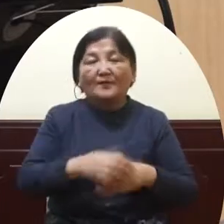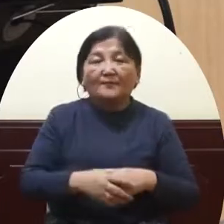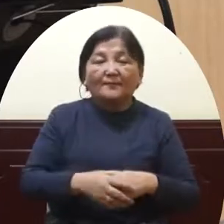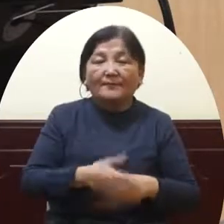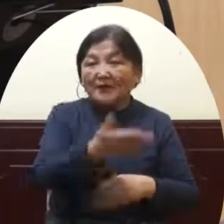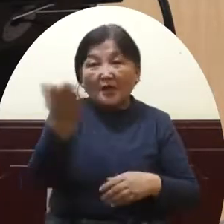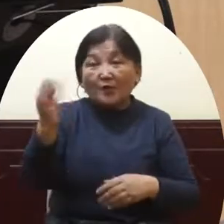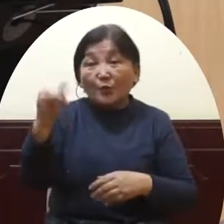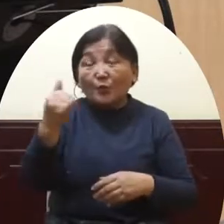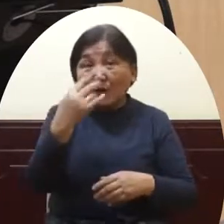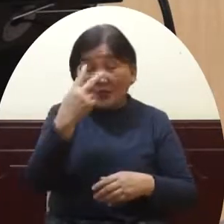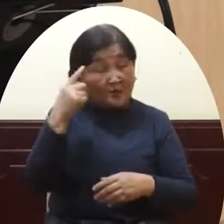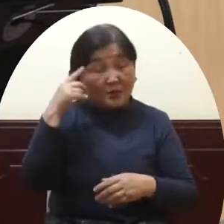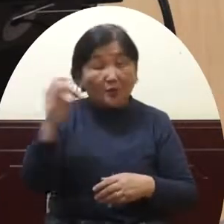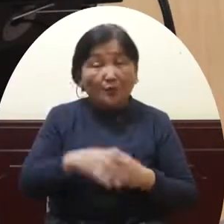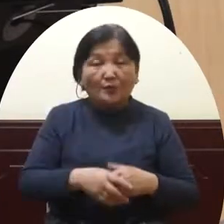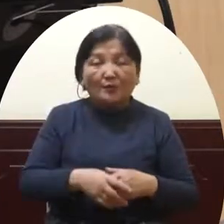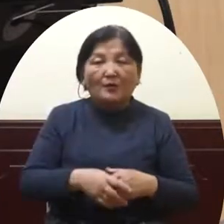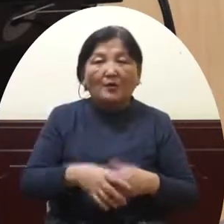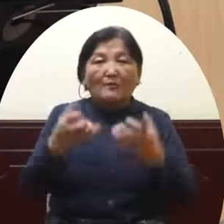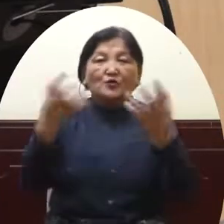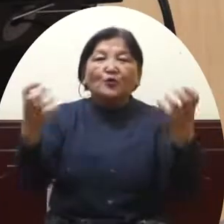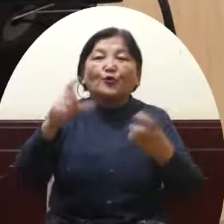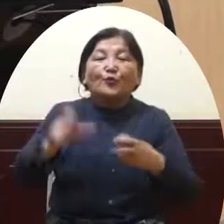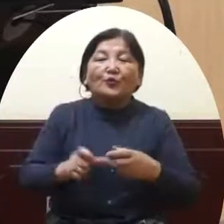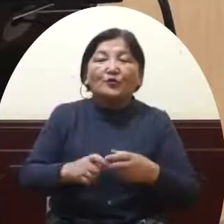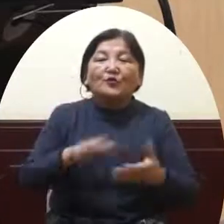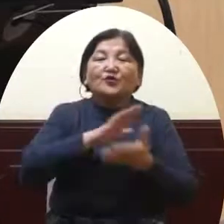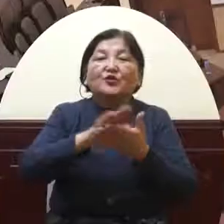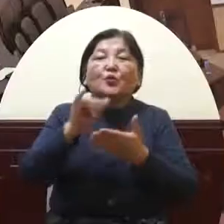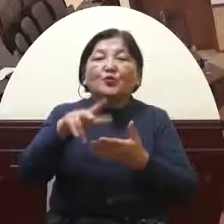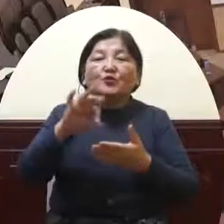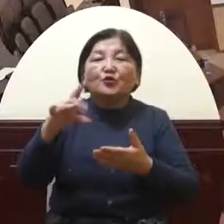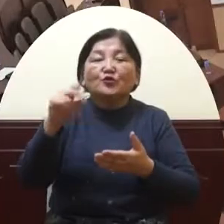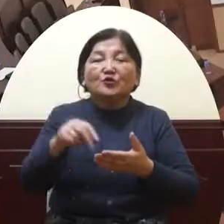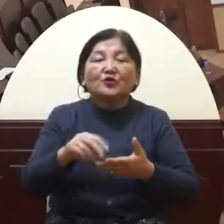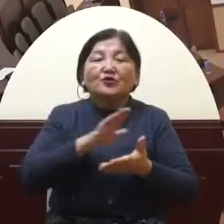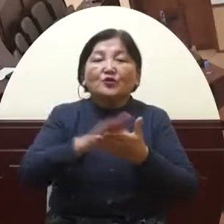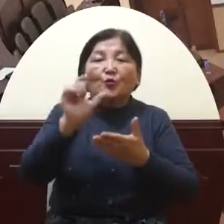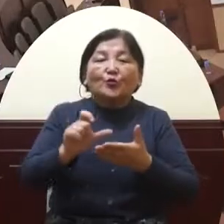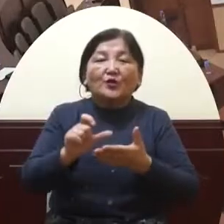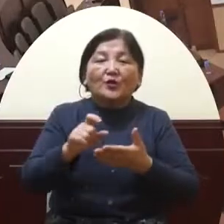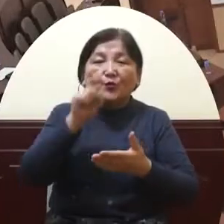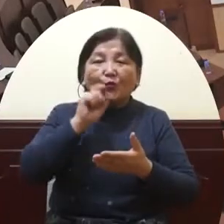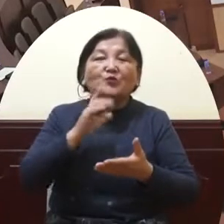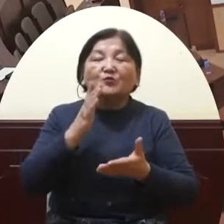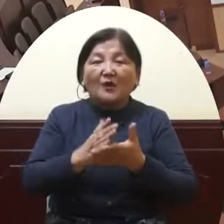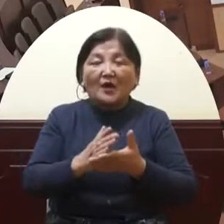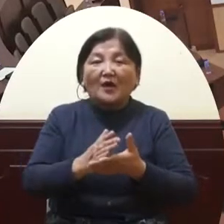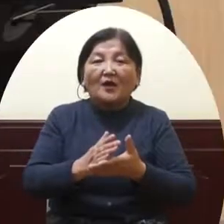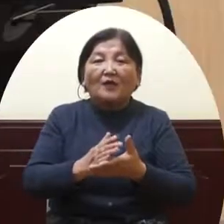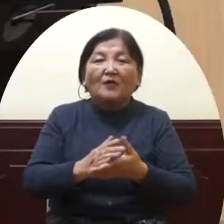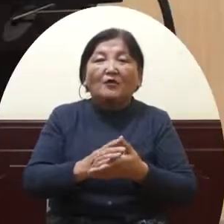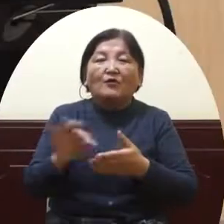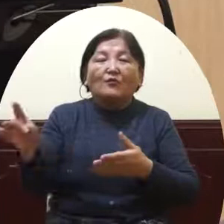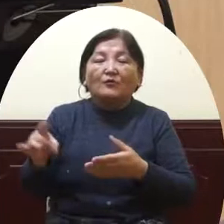Тэгээ та нар юу гэж харж байгааг би мэдэхгүй байна. Маш олон хүмүүс одоо шинэ улс төрч шинэ хүн хүсэж гэн гэдэг нэрийн дор электорат